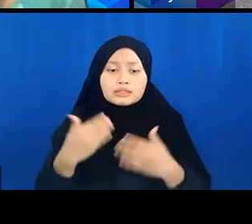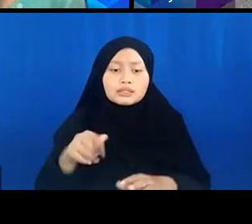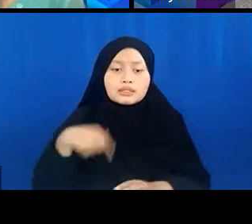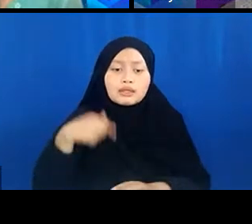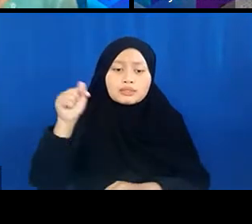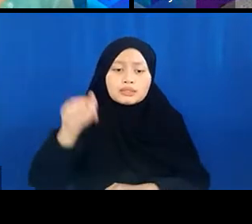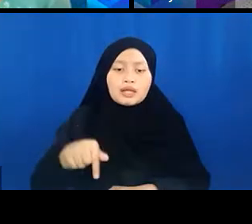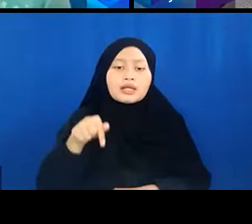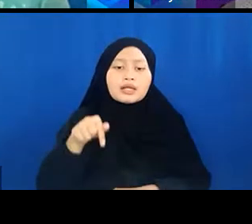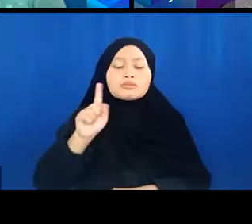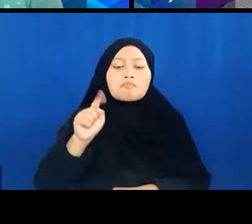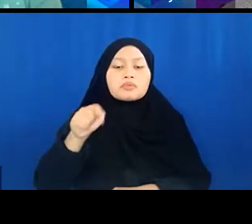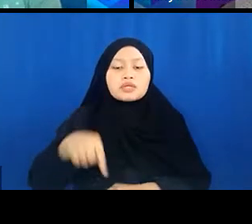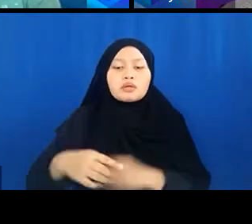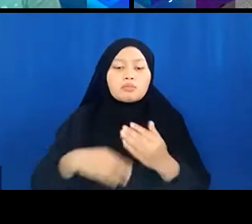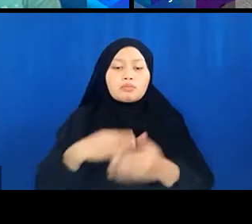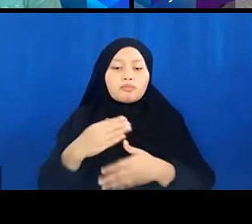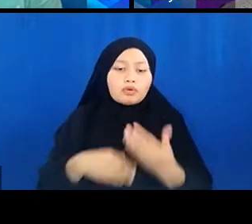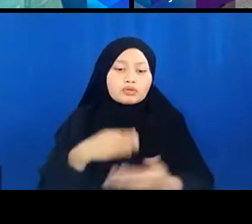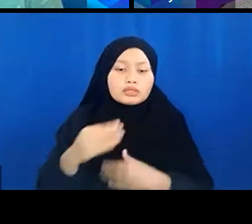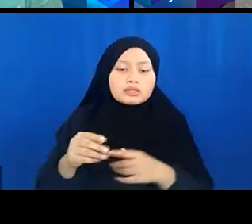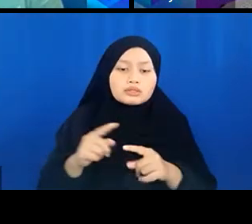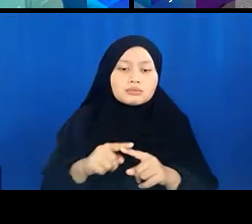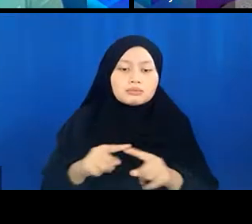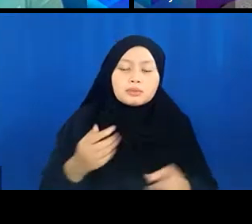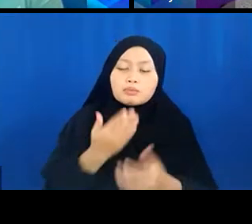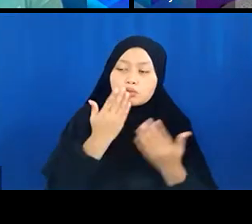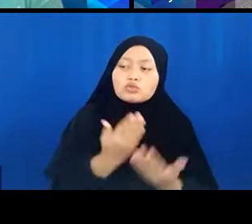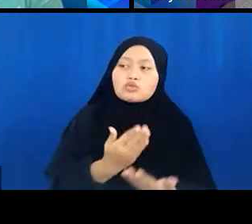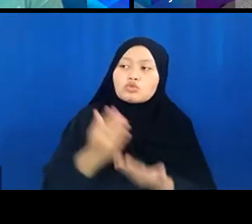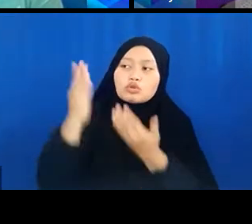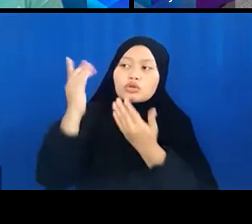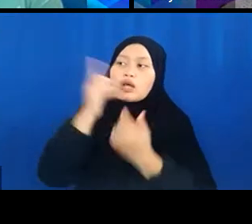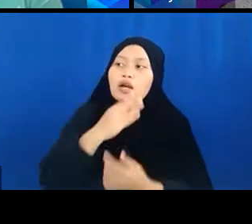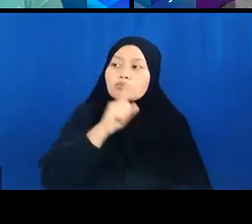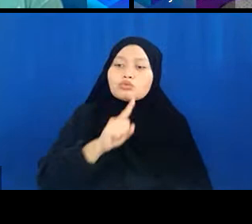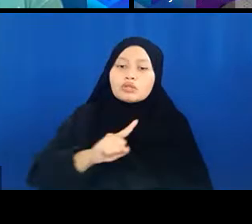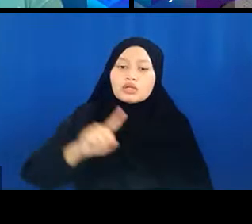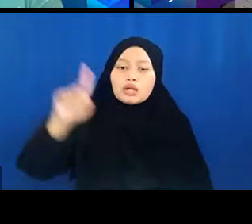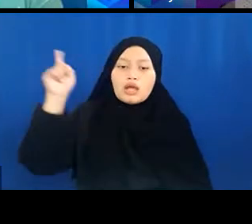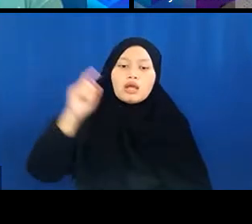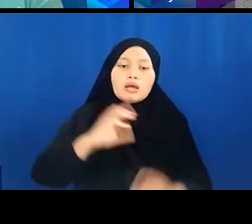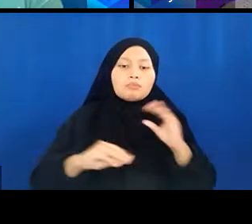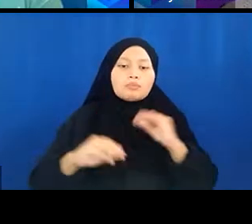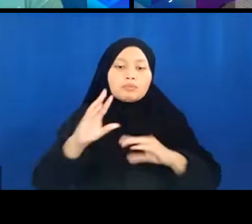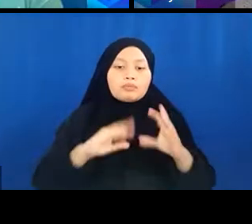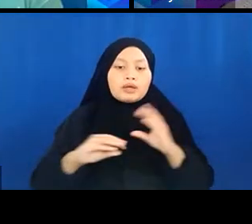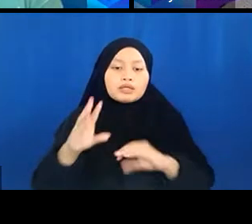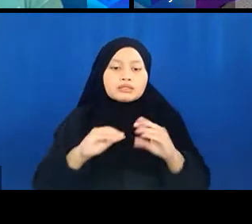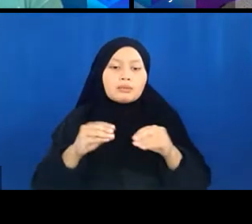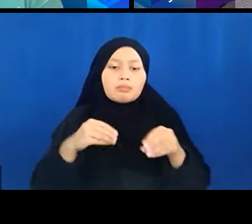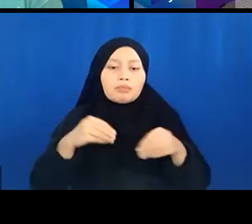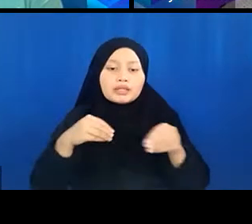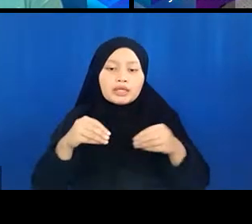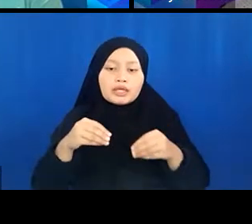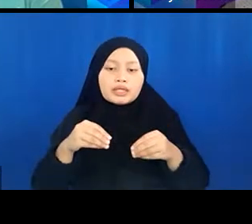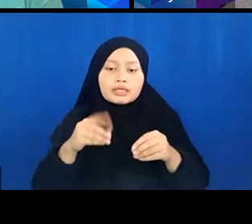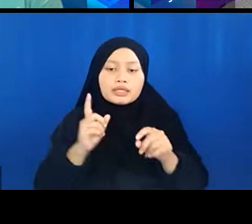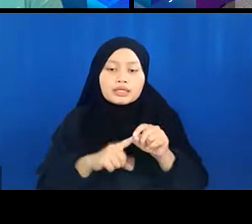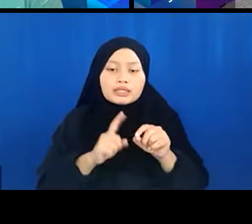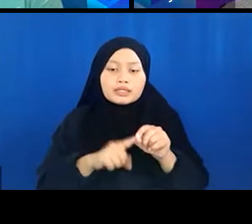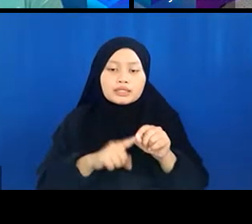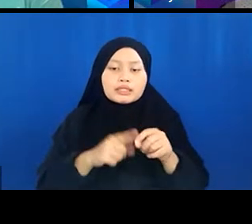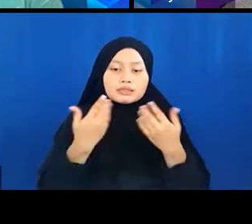proses kita bisa dibilang paling kita sudah pembahasan materi Dimyati sudah selesai itu